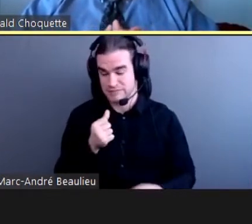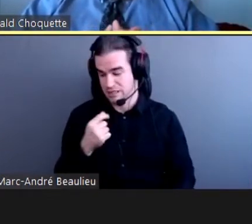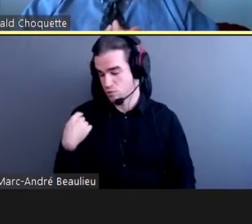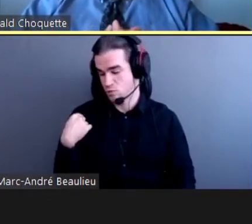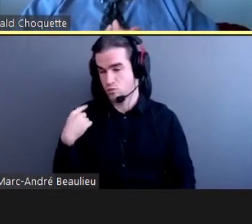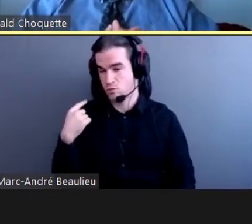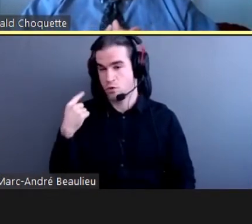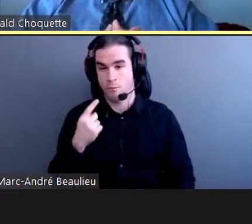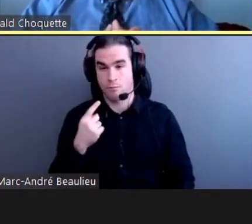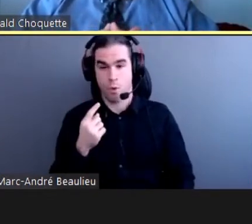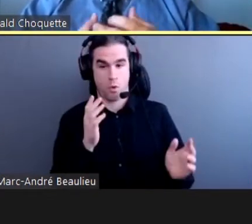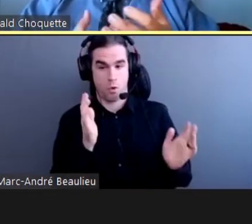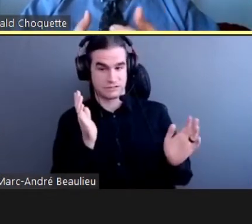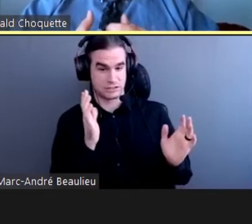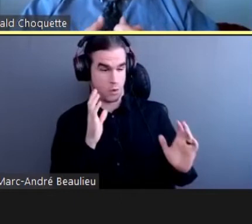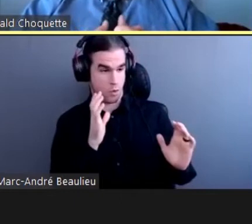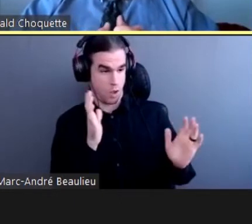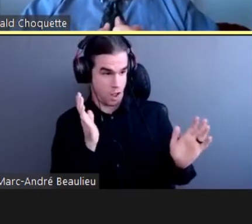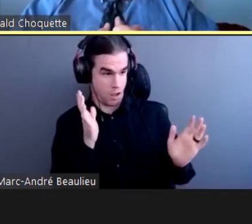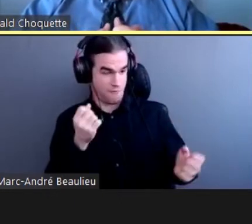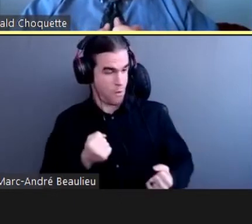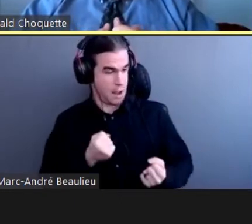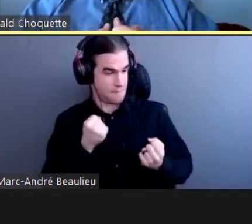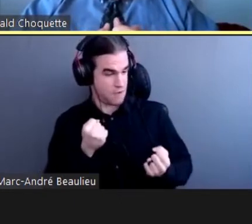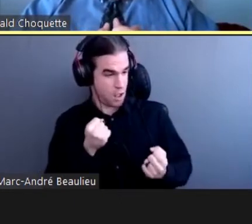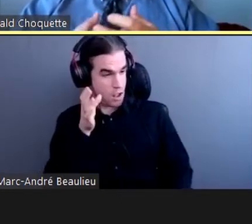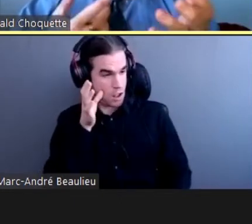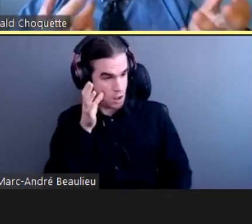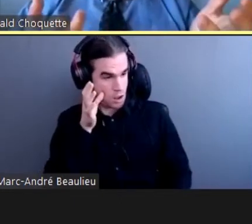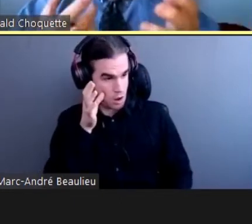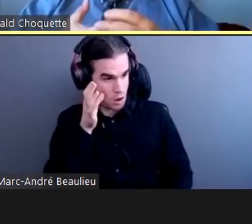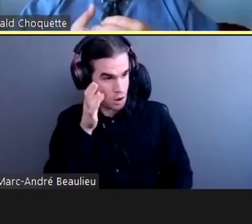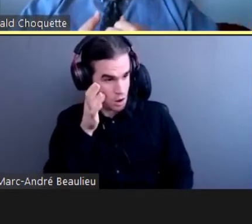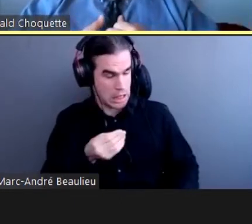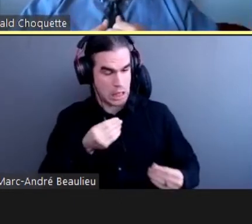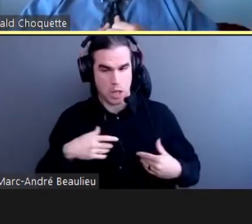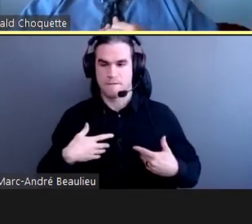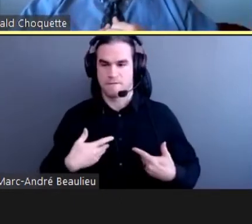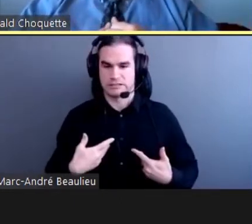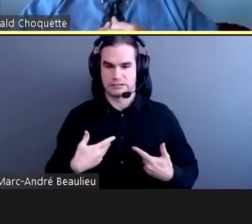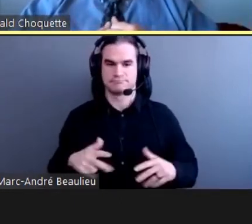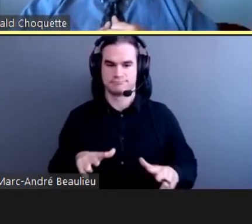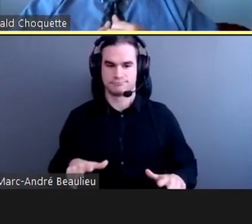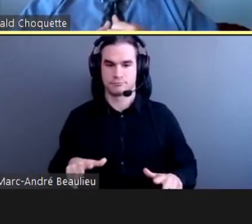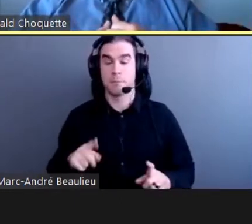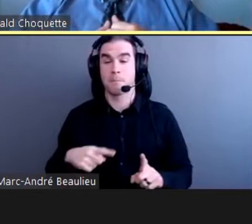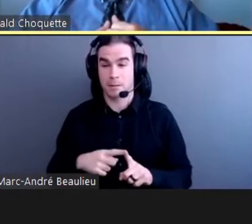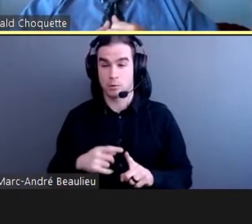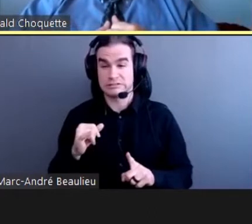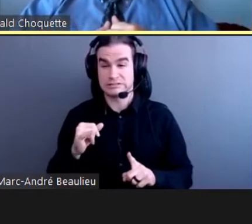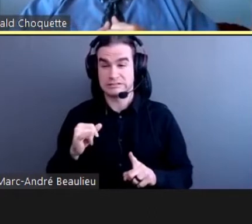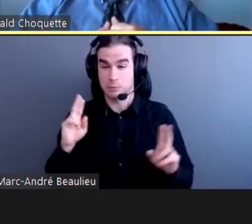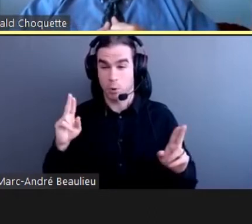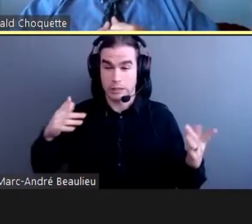pour suivre une conversation, puis ça entraîne de la fatigue. Puis aussi, comme je mentionnais, il y a beaucoup de difficultés